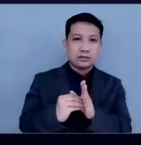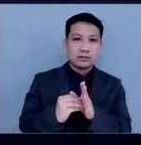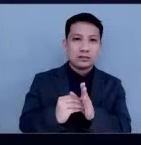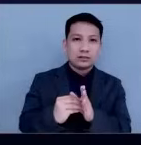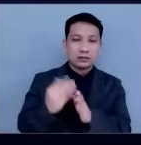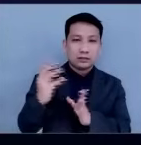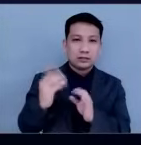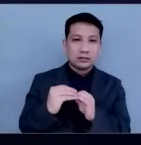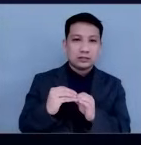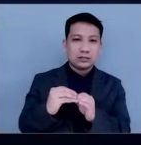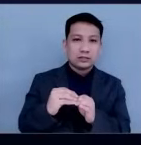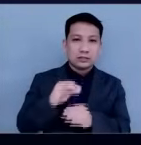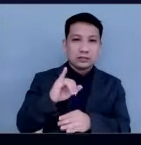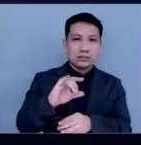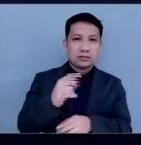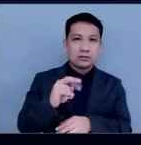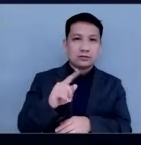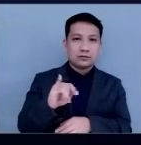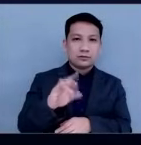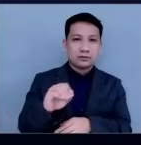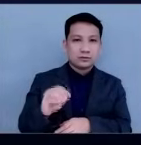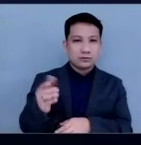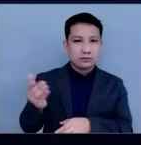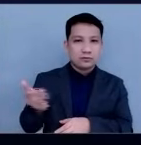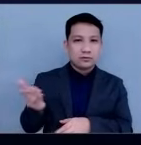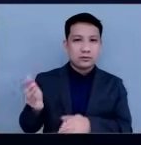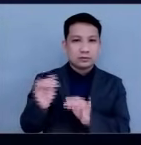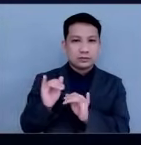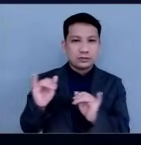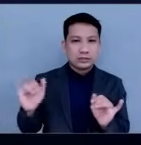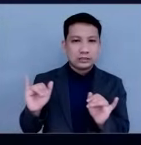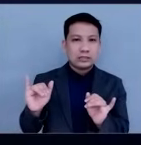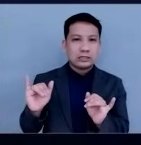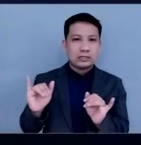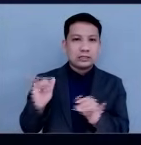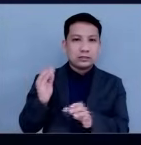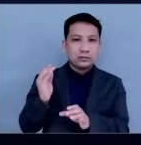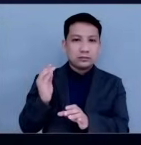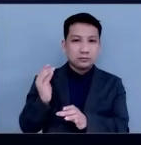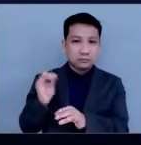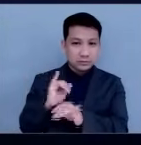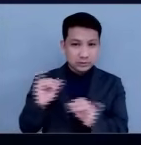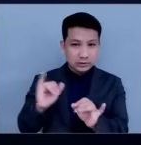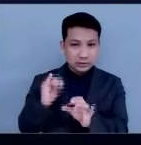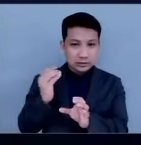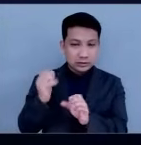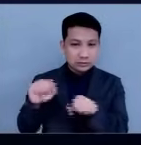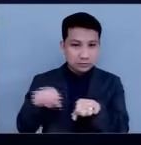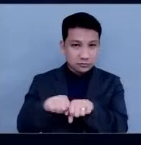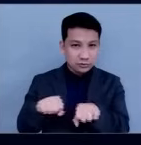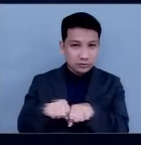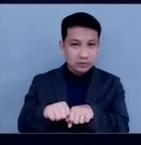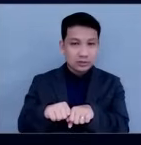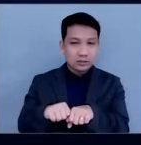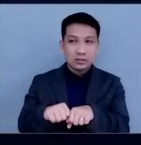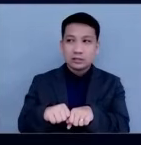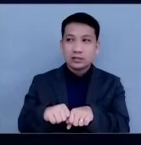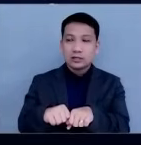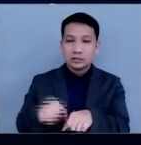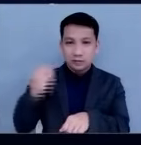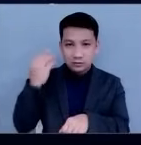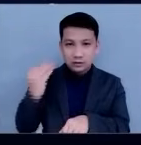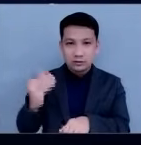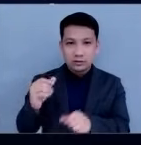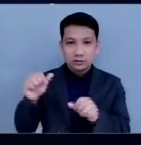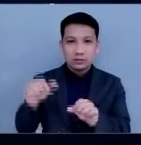na Incognito. Mapapansin na tila naka-couple shoes sina Maris at Anthony. Bago yan, nauna na rin